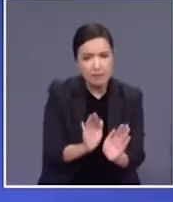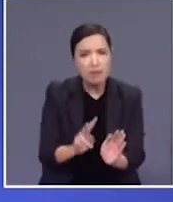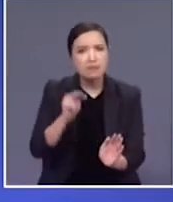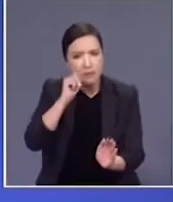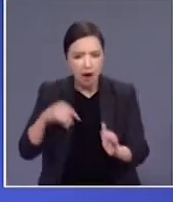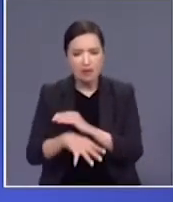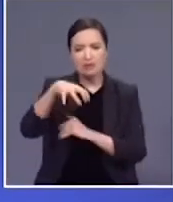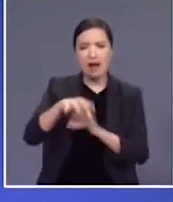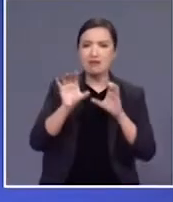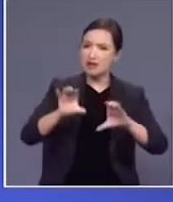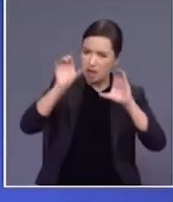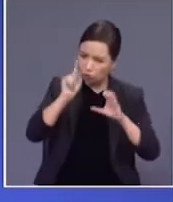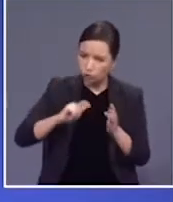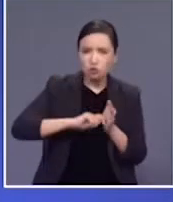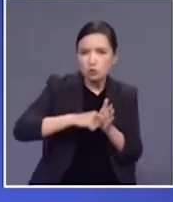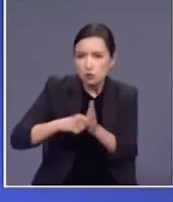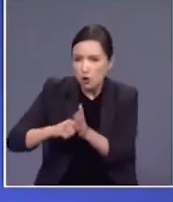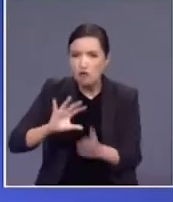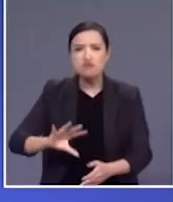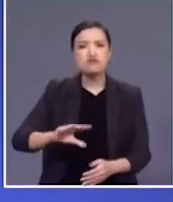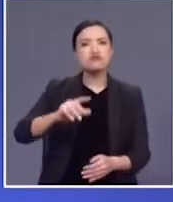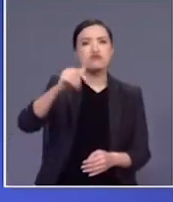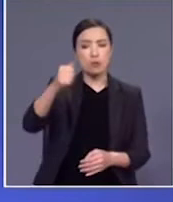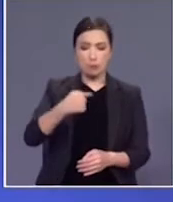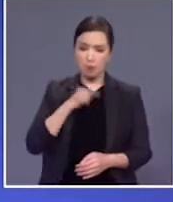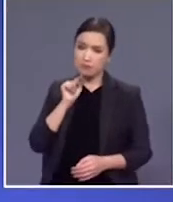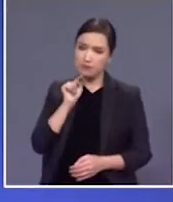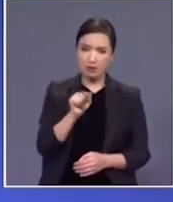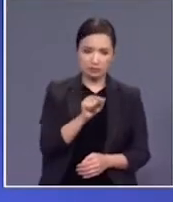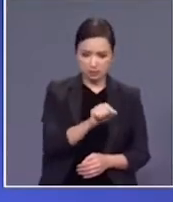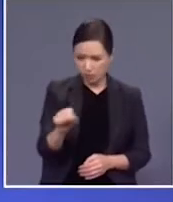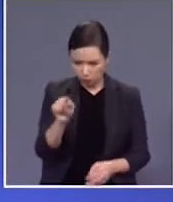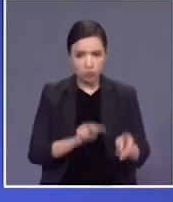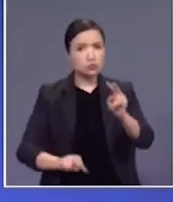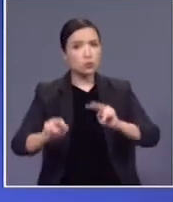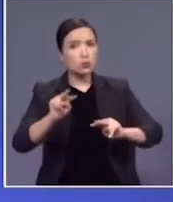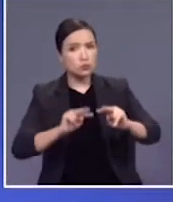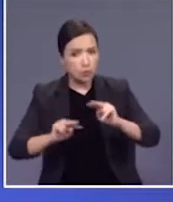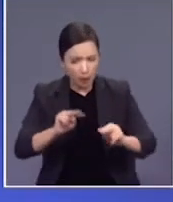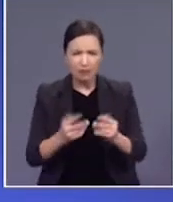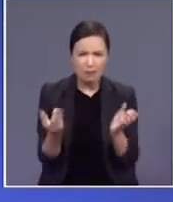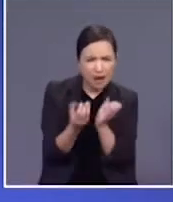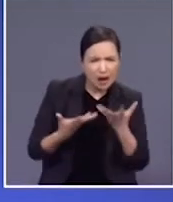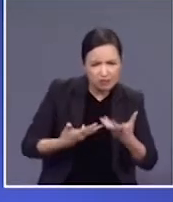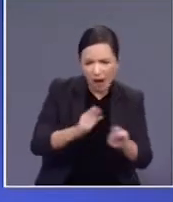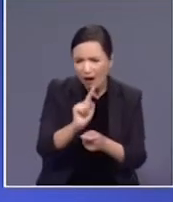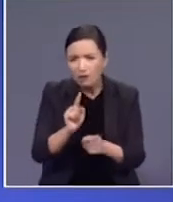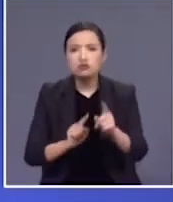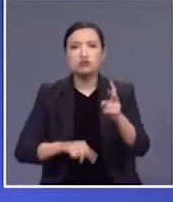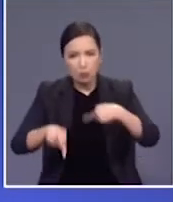ที่ราชการเป็นต้นทั้งนี้ผมได้สั่งการให้ทุกหน่วยงานได้มีการเร่งสำรวจความเสียหายในโอกาสแรกๆนะครับเพื่อจะแก้ไขใน